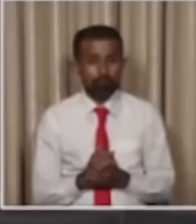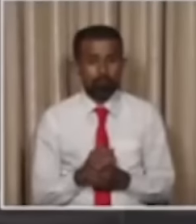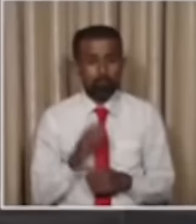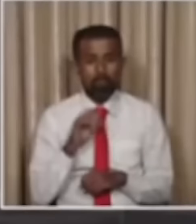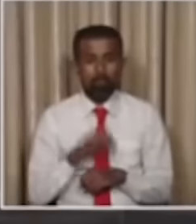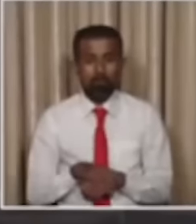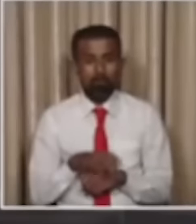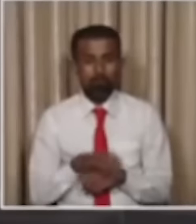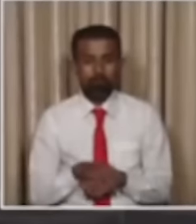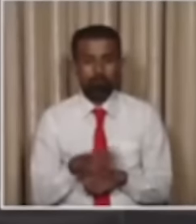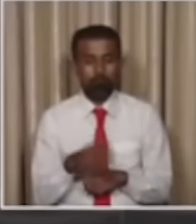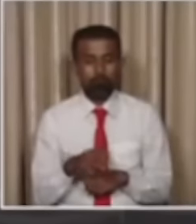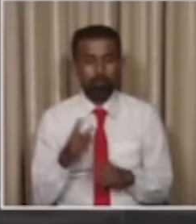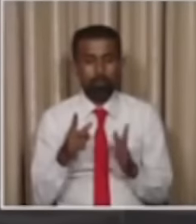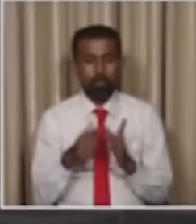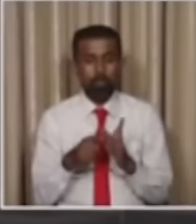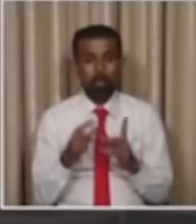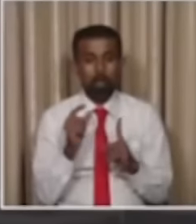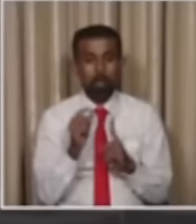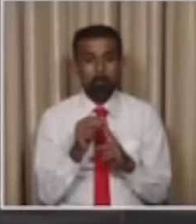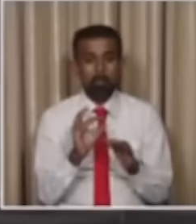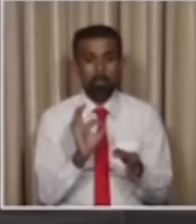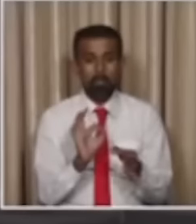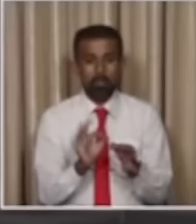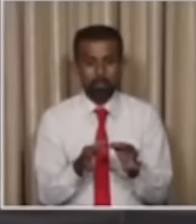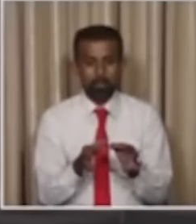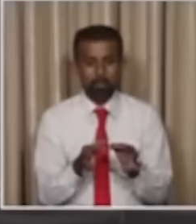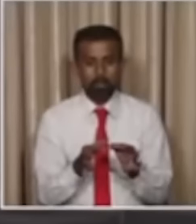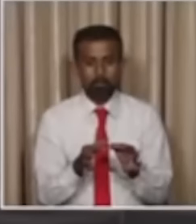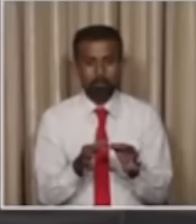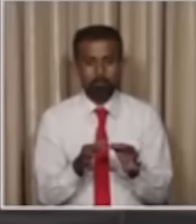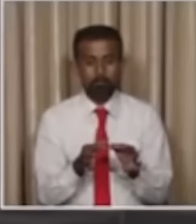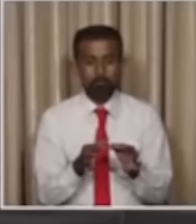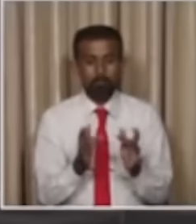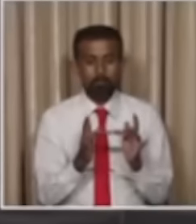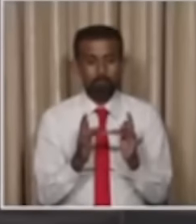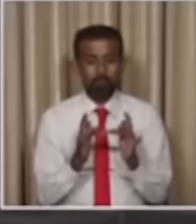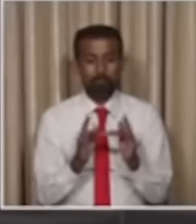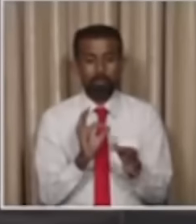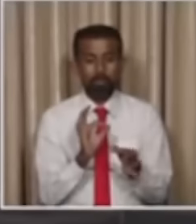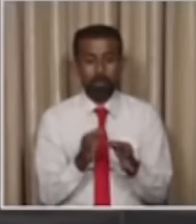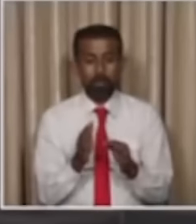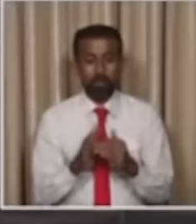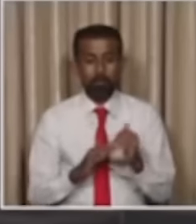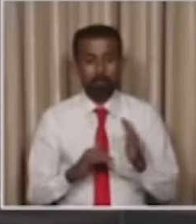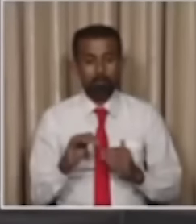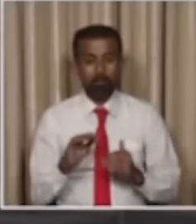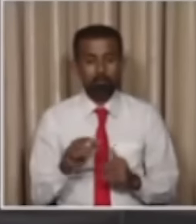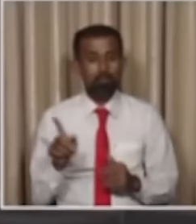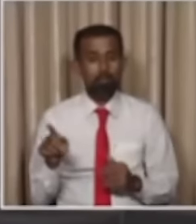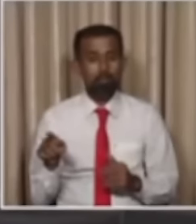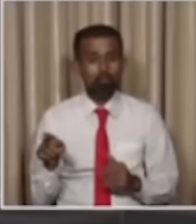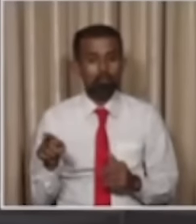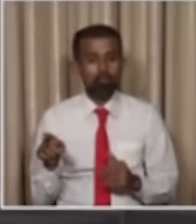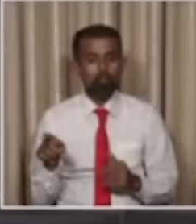අනාවරණය කරගන්නා ලද IP ඇඩ්‍රස් එක එහෙමත් නැත්නම් විද්‍යුත් ලිපිනය භාවිත කරන ලද්දේ කවුරුන්